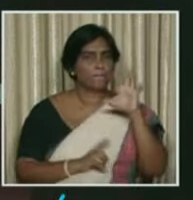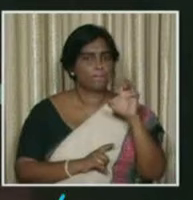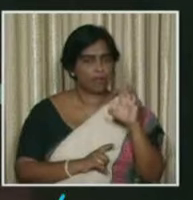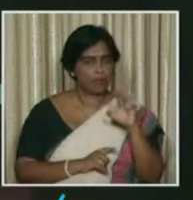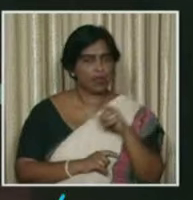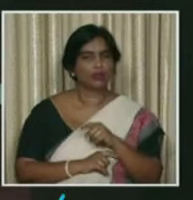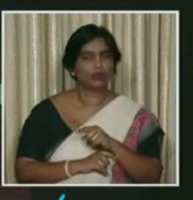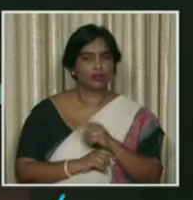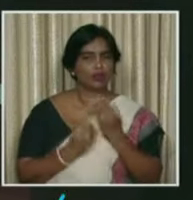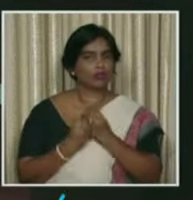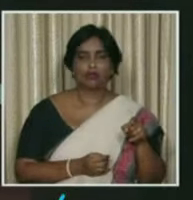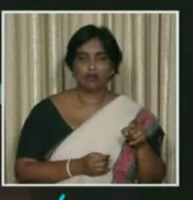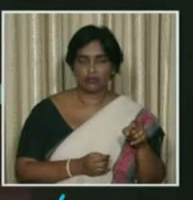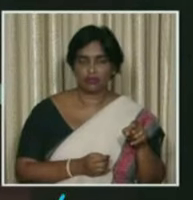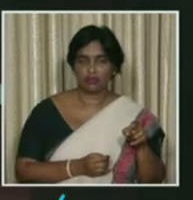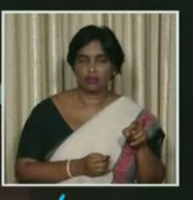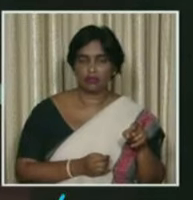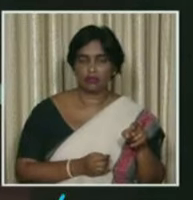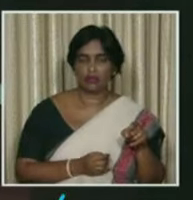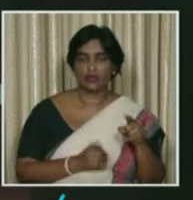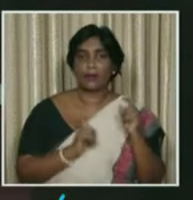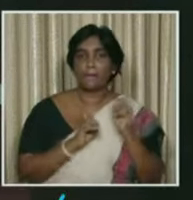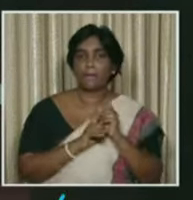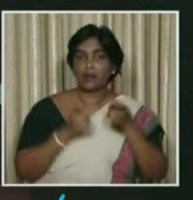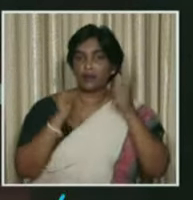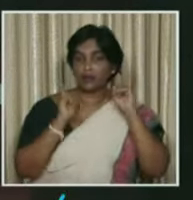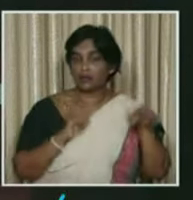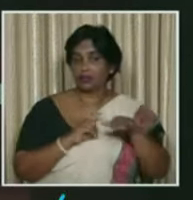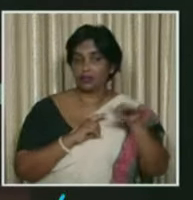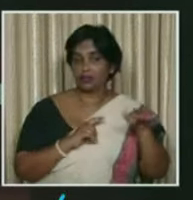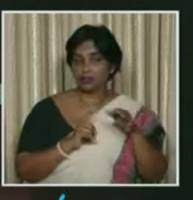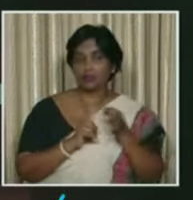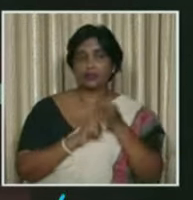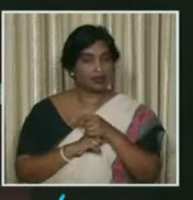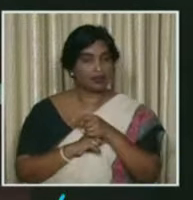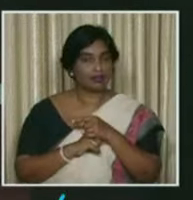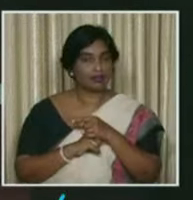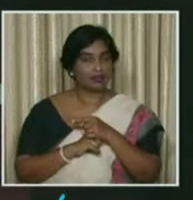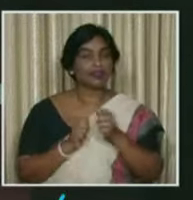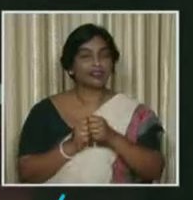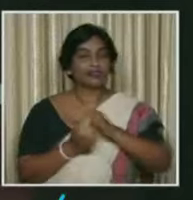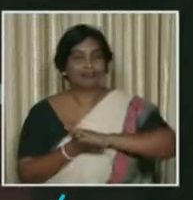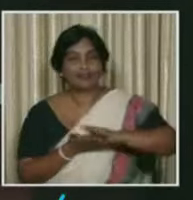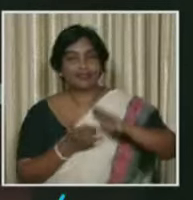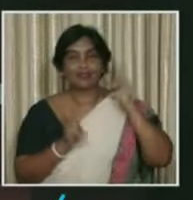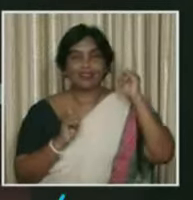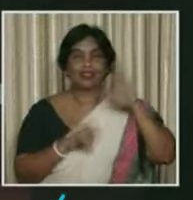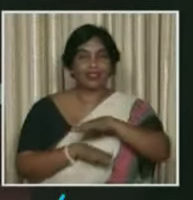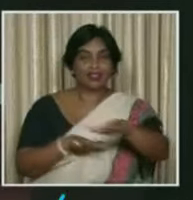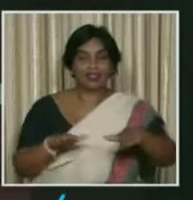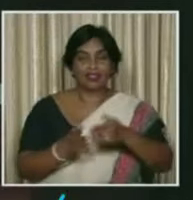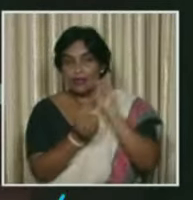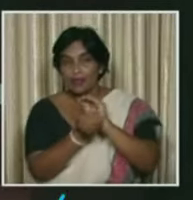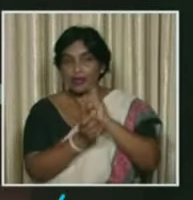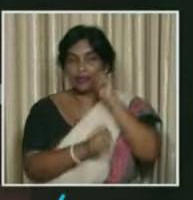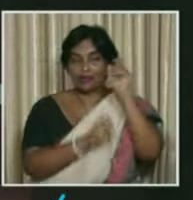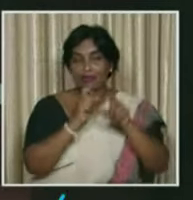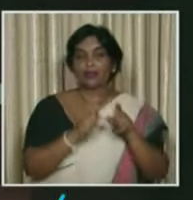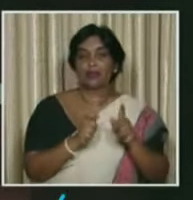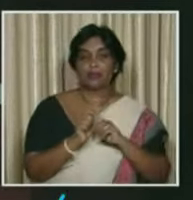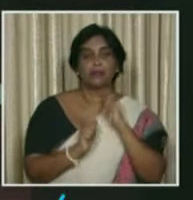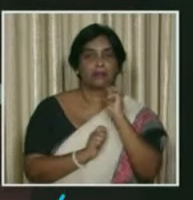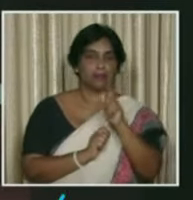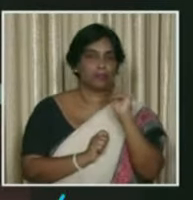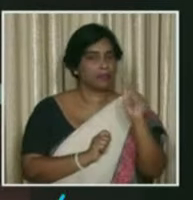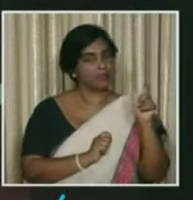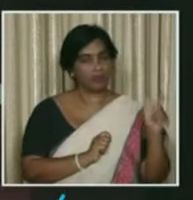kut parityaga kala tibenawa palle kale kridangane aa premadasa kridangane pitch ek araksha karanne inna kattiya e ayata bedala